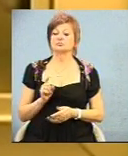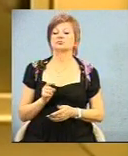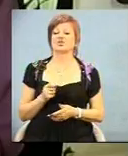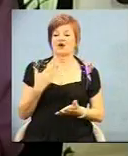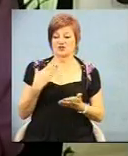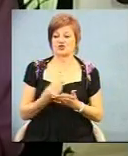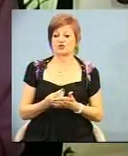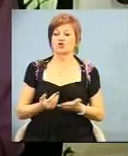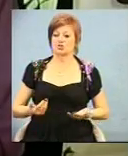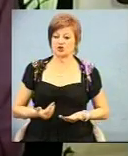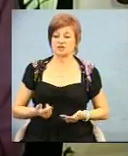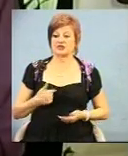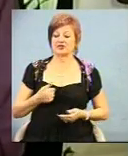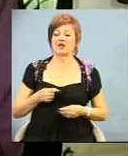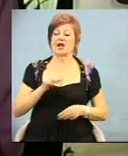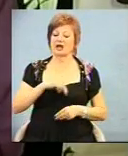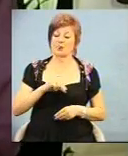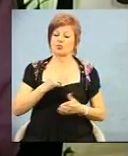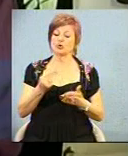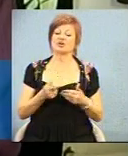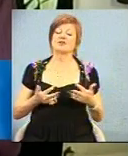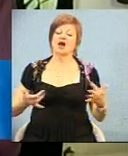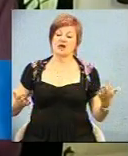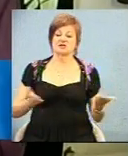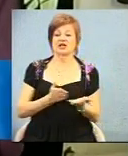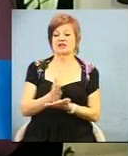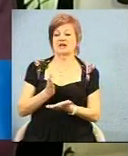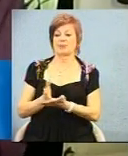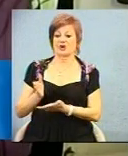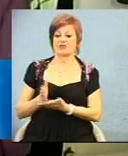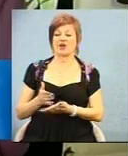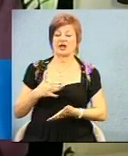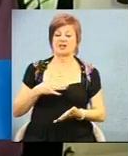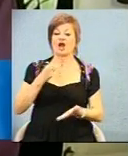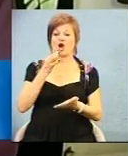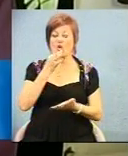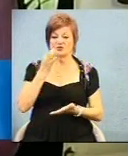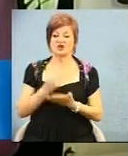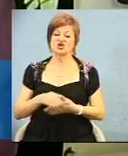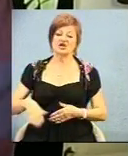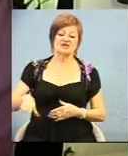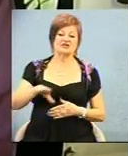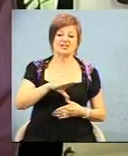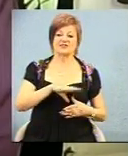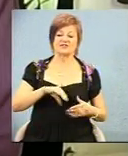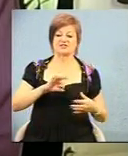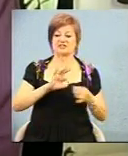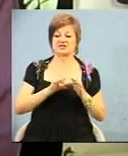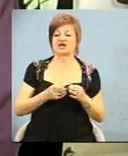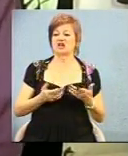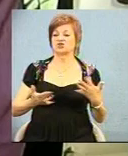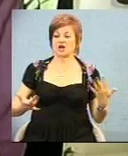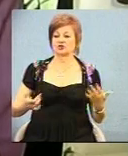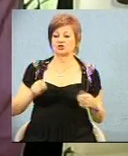своєї житті. Я працюю в різних направленнях. І як куратор, який відповідає за всі жанри, присутствующий вообще как